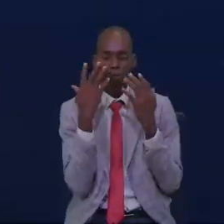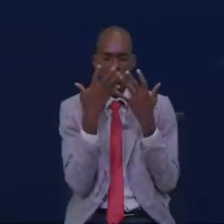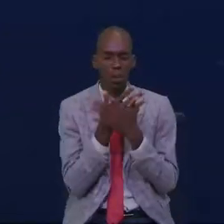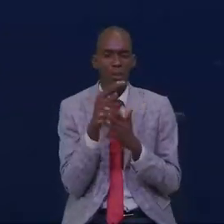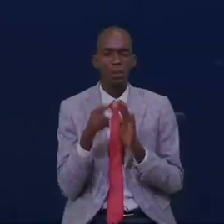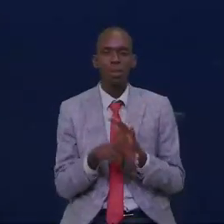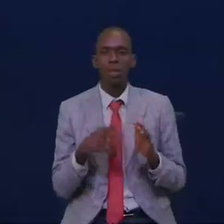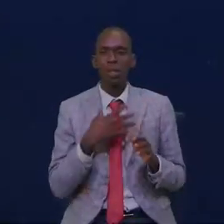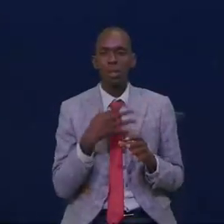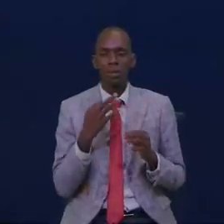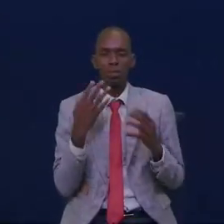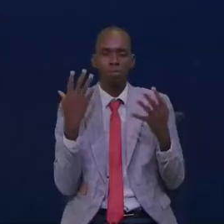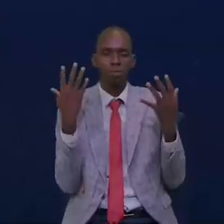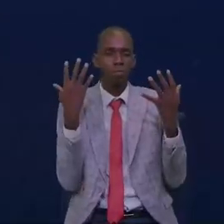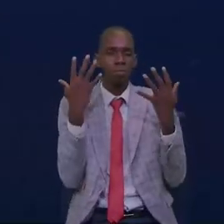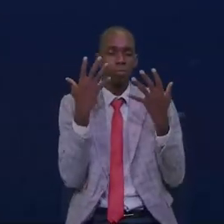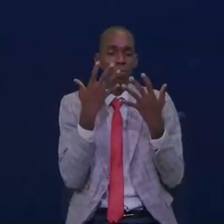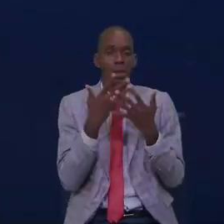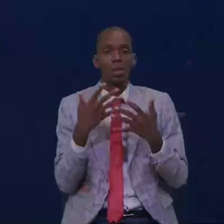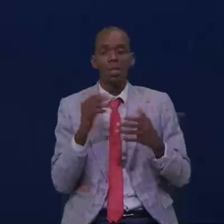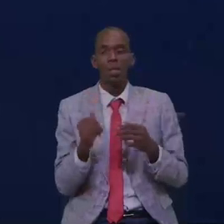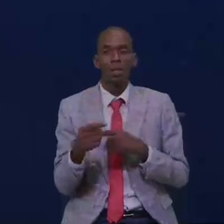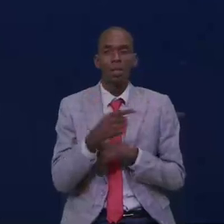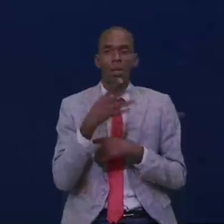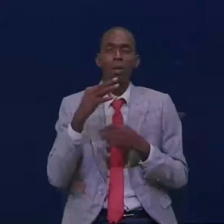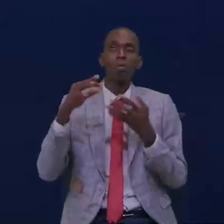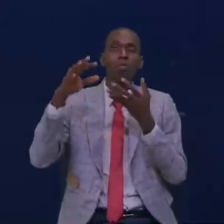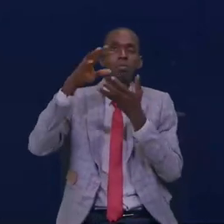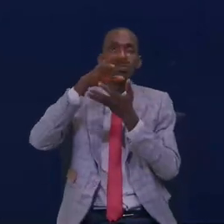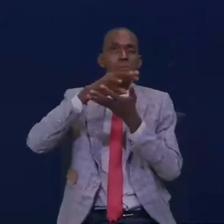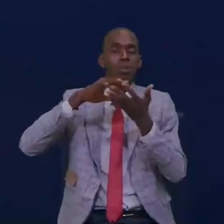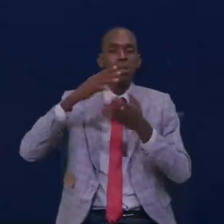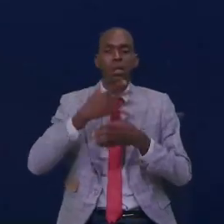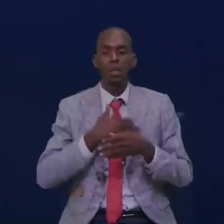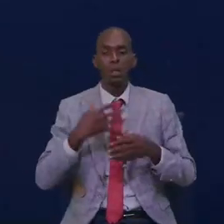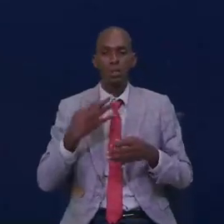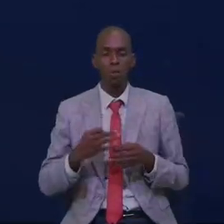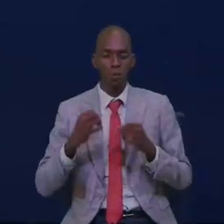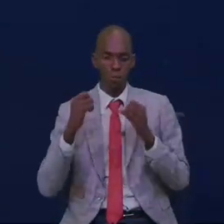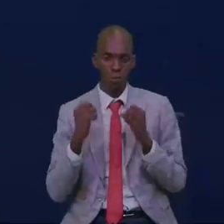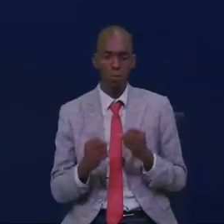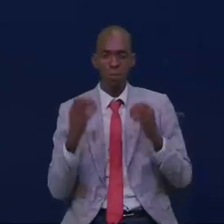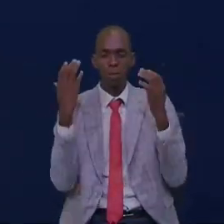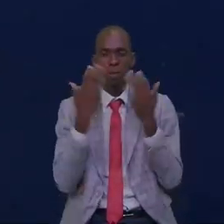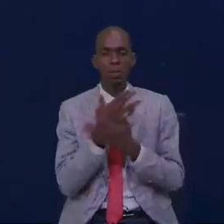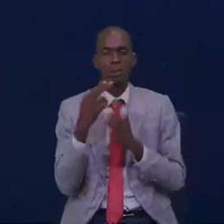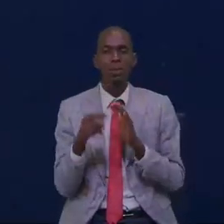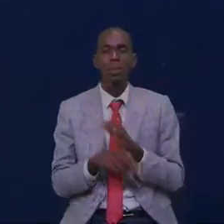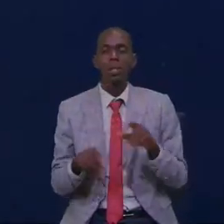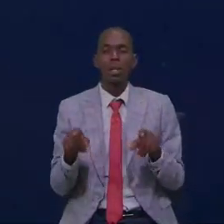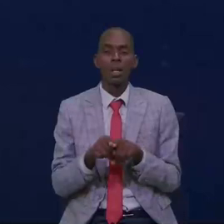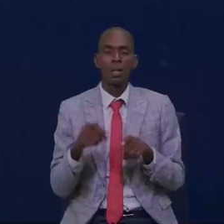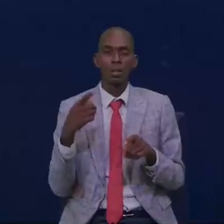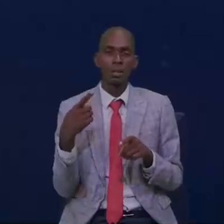d'obscurité, jour de nuée et de brouillard. Il vient comme l'aurore se